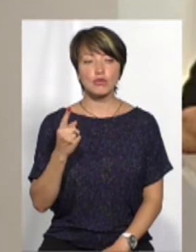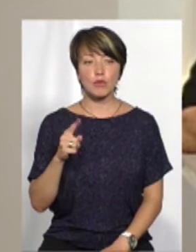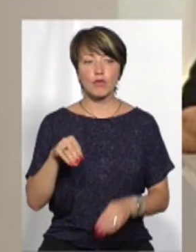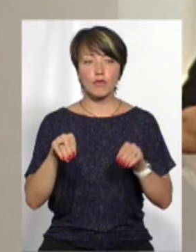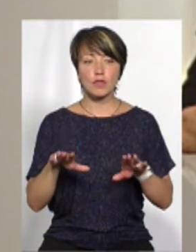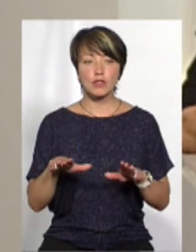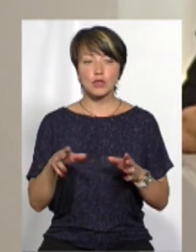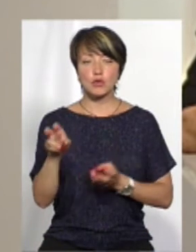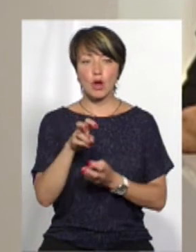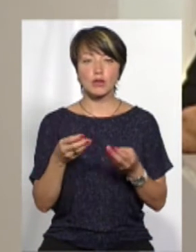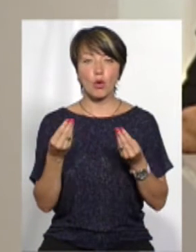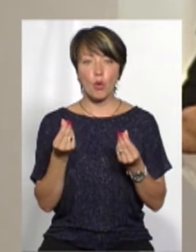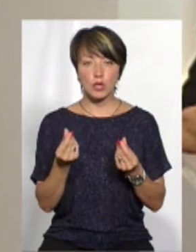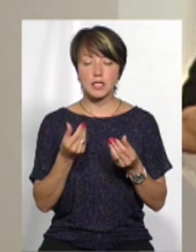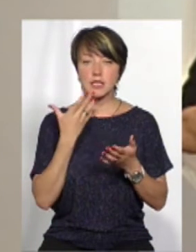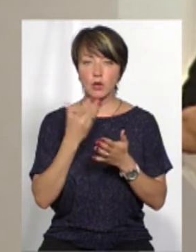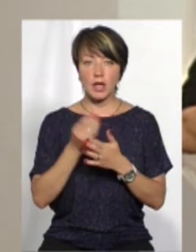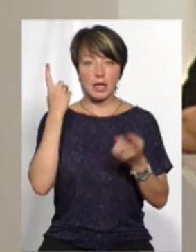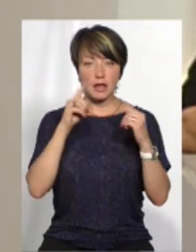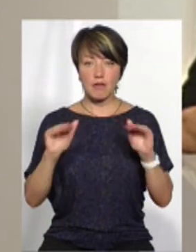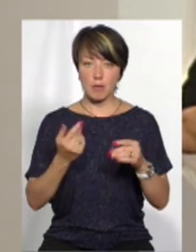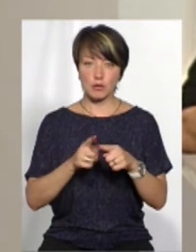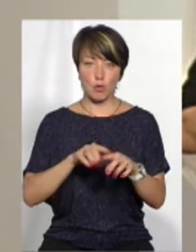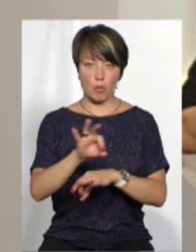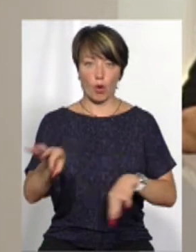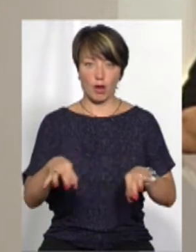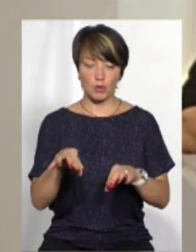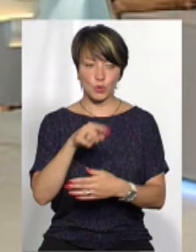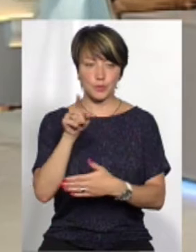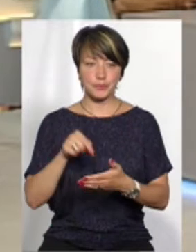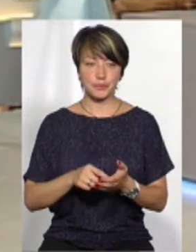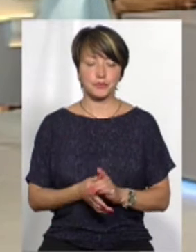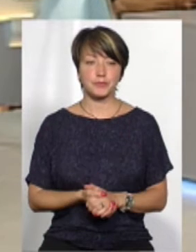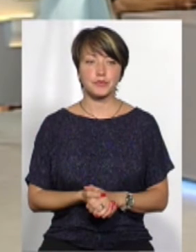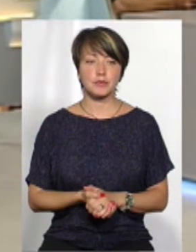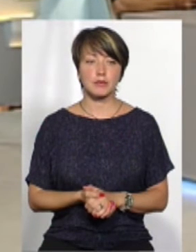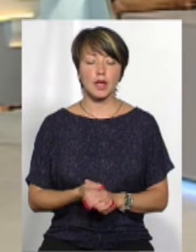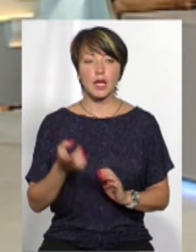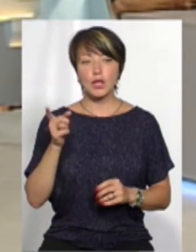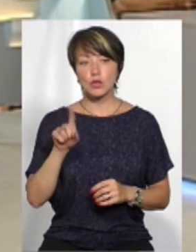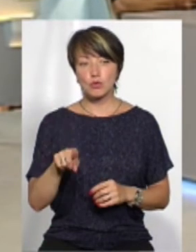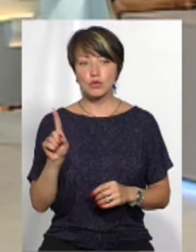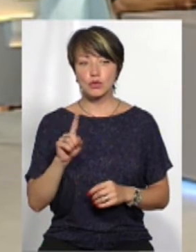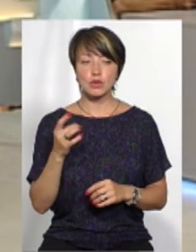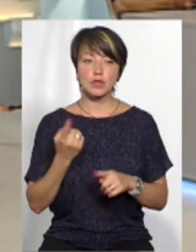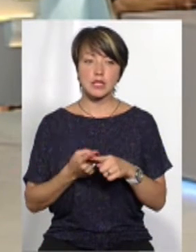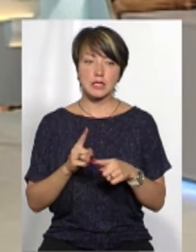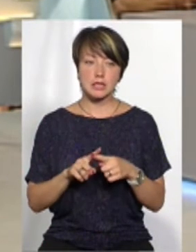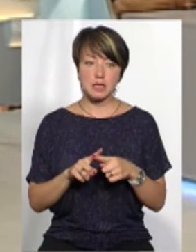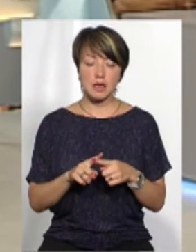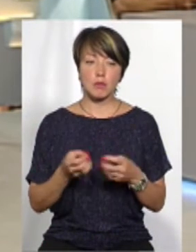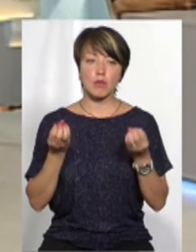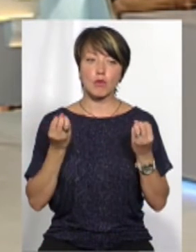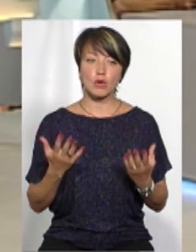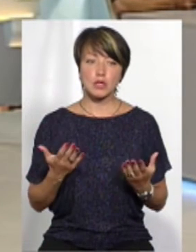вирішили шукати кошти для своєї ідеї в рамках цього проєкту? Тому що це самий